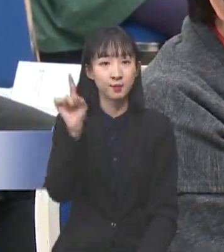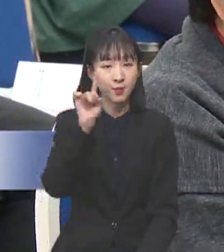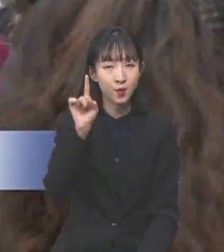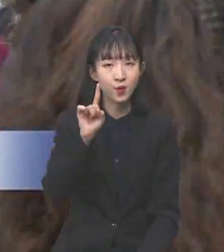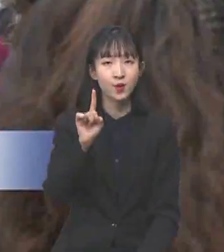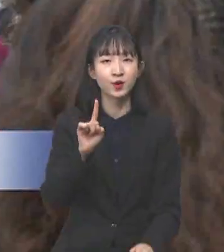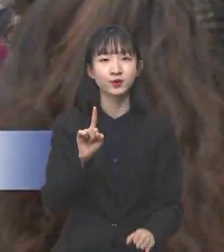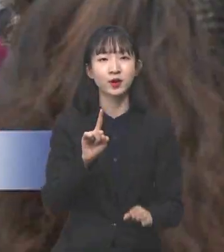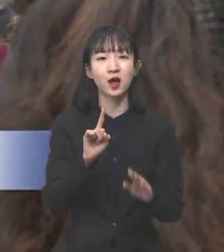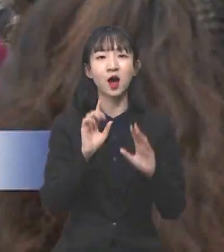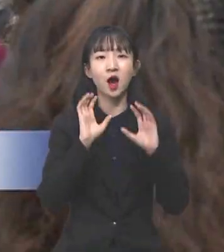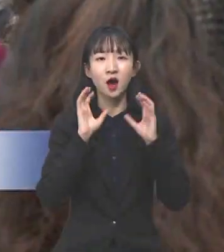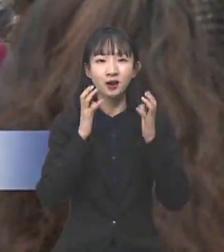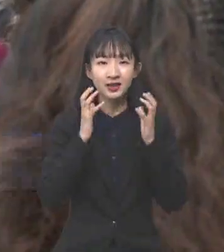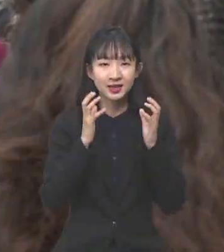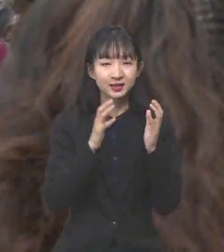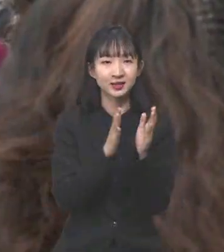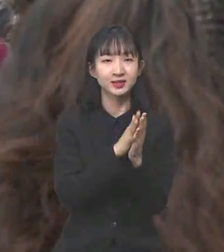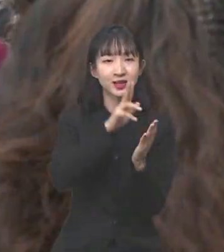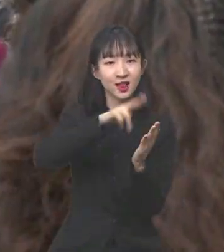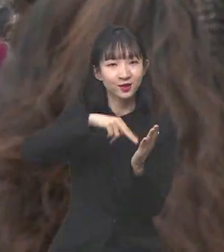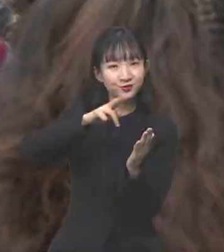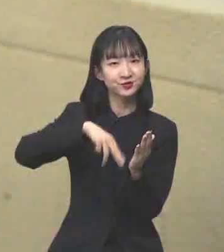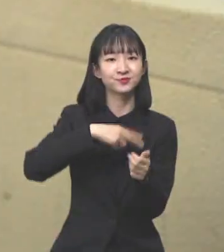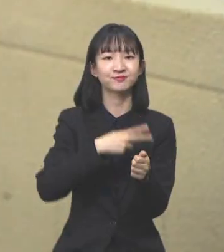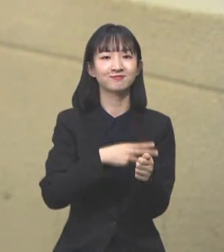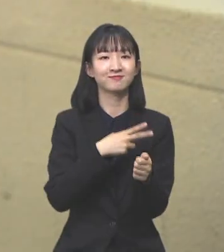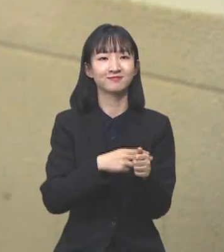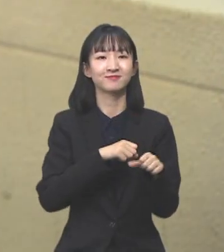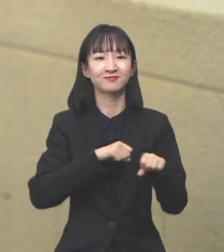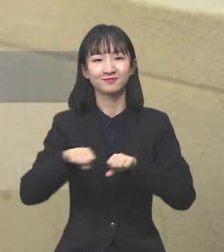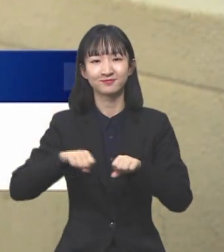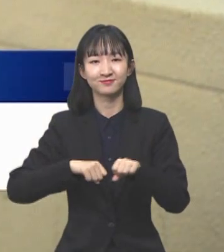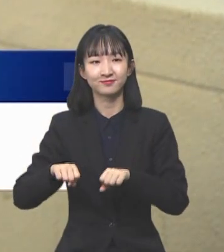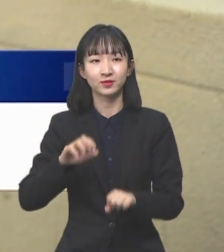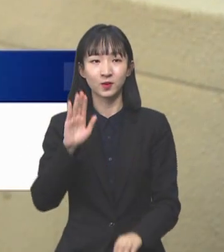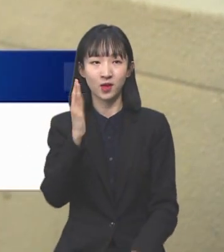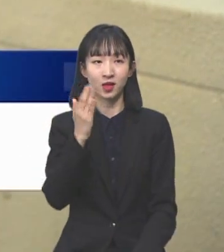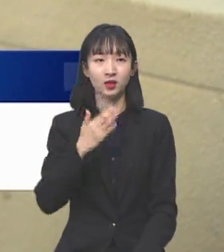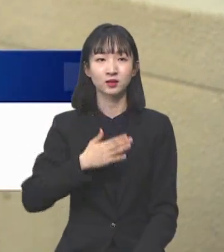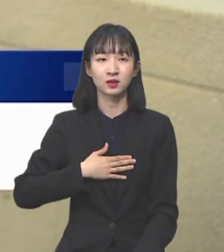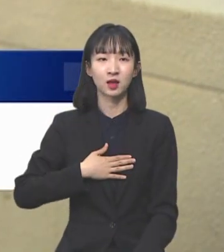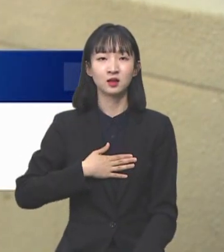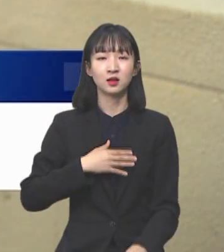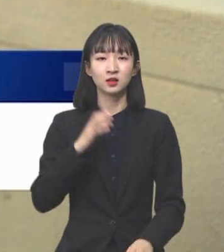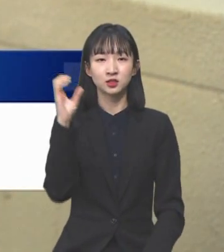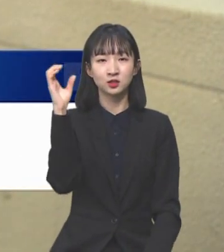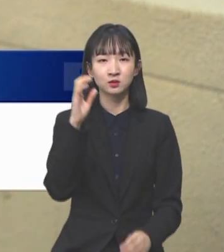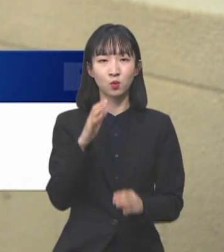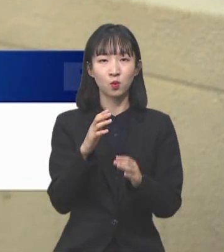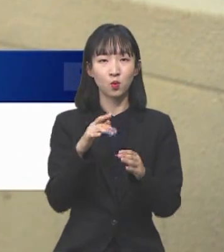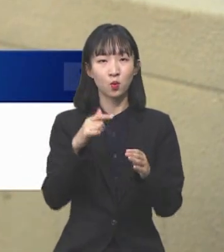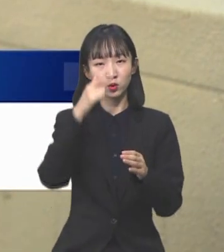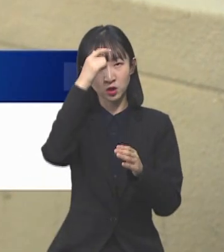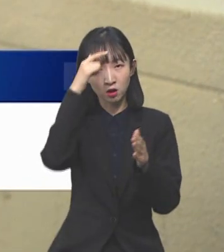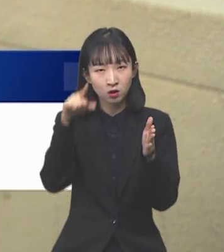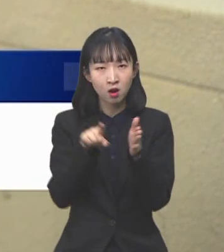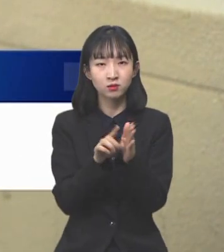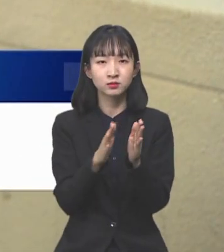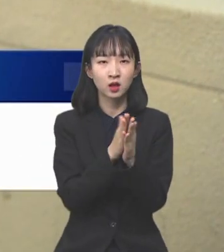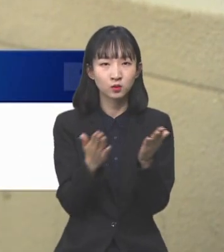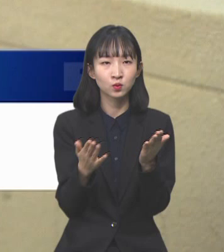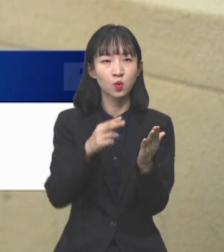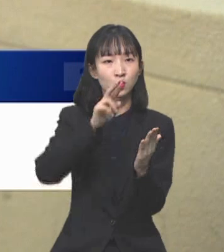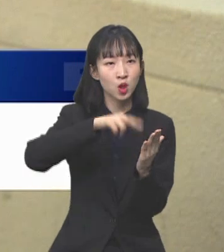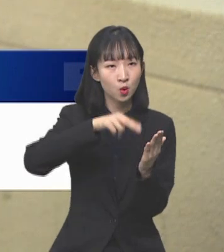동화책 읽어주는 소통 강사로 활동하게 됩니다 성령 책도 많이 보고 와이드 살아온 지금은 누르기만